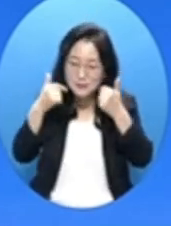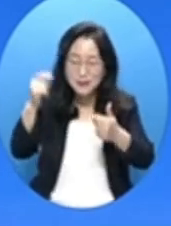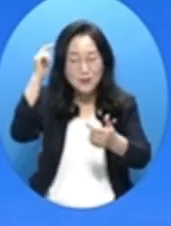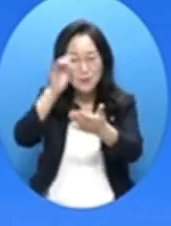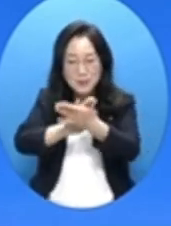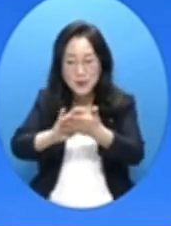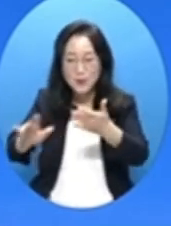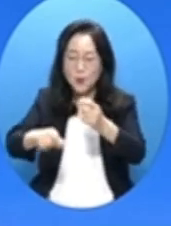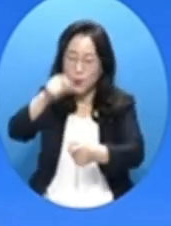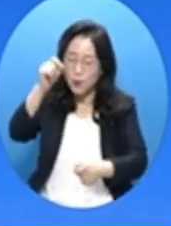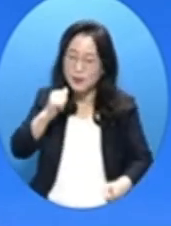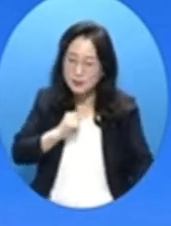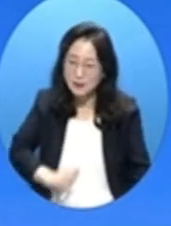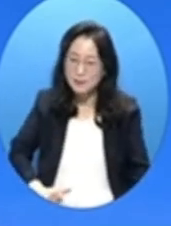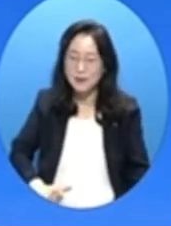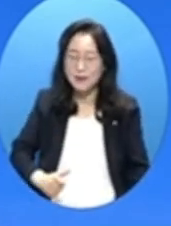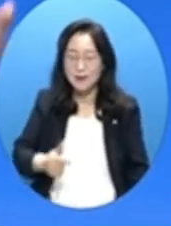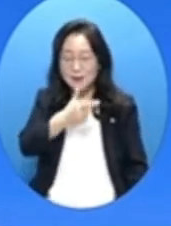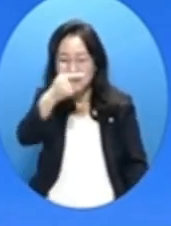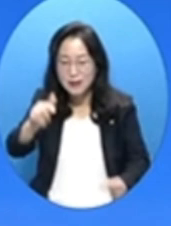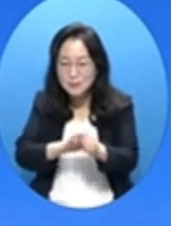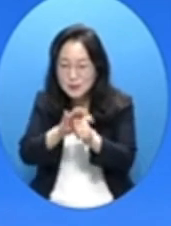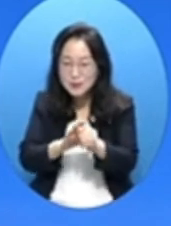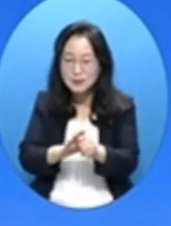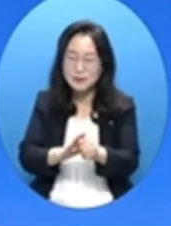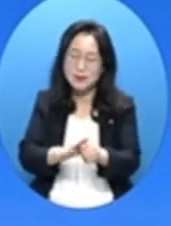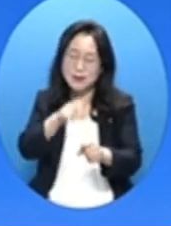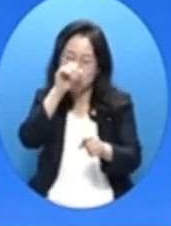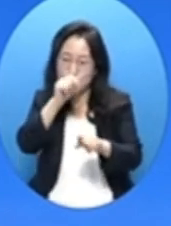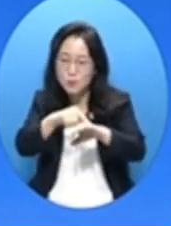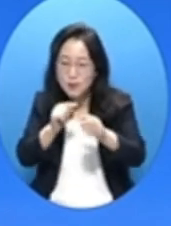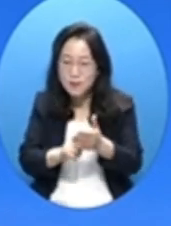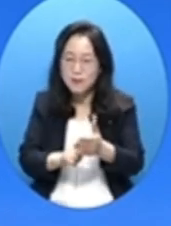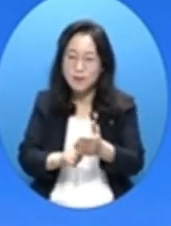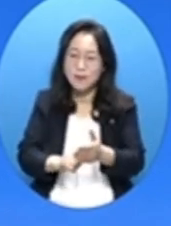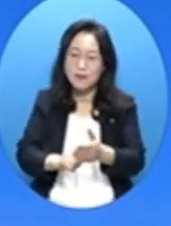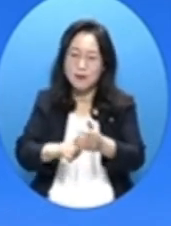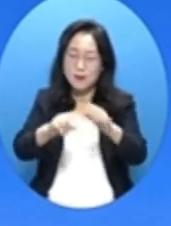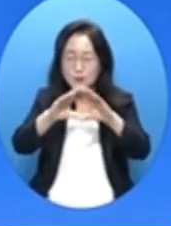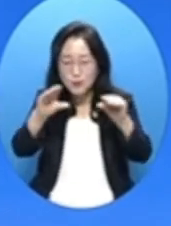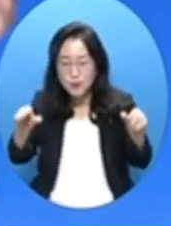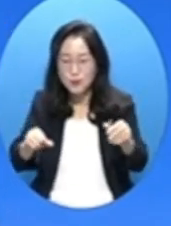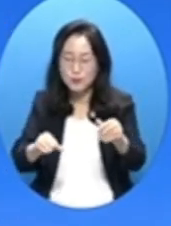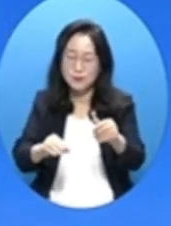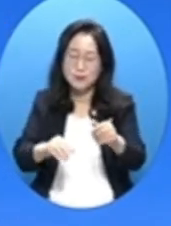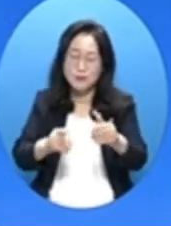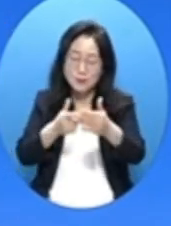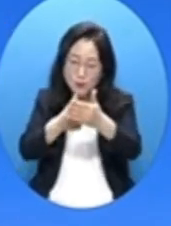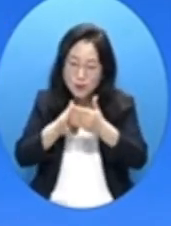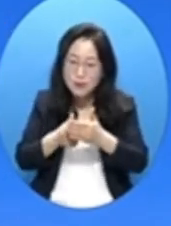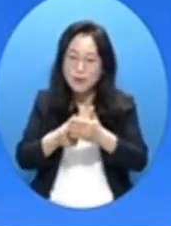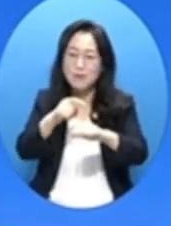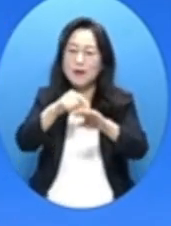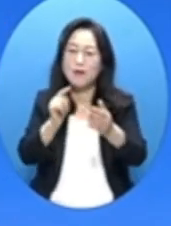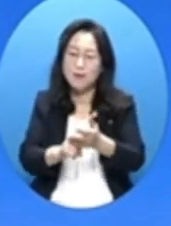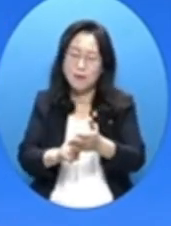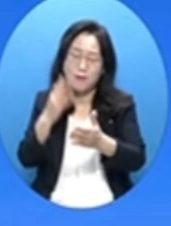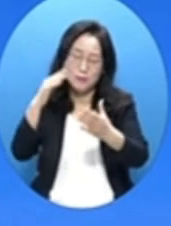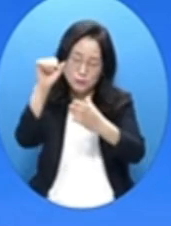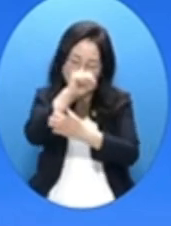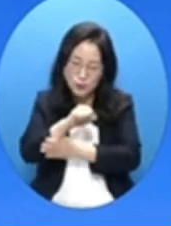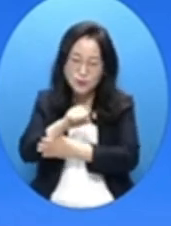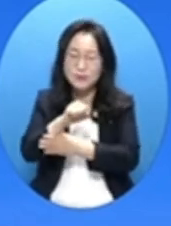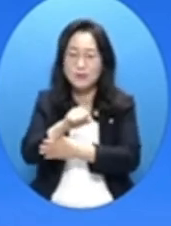화평과 오래 참음과 자비와 양선과 충성과 온유와 절제 열매가 주렁주렁 맺히는 것이 그것이 성령 충만인